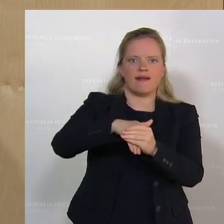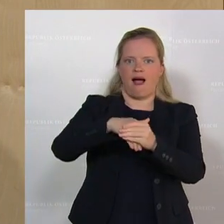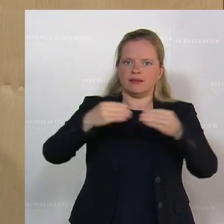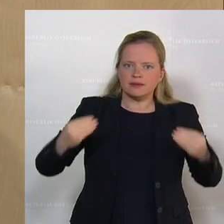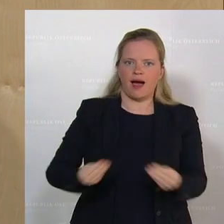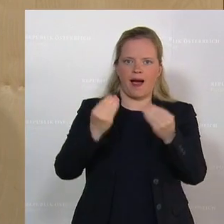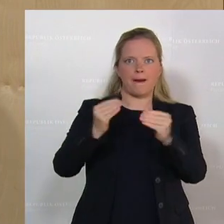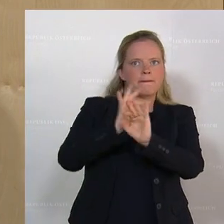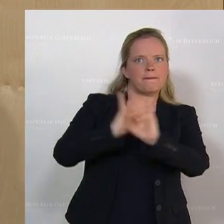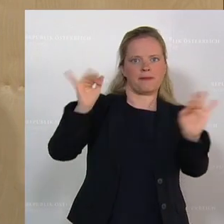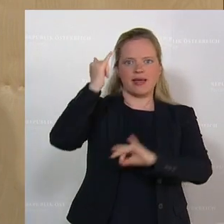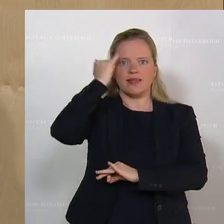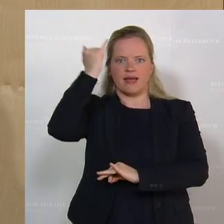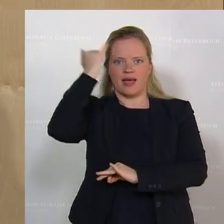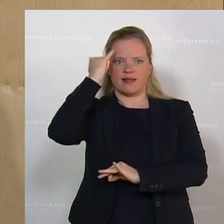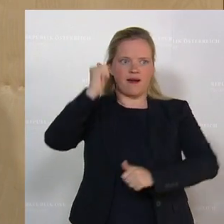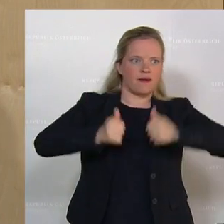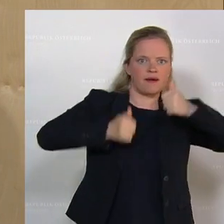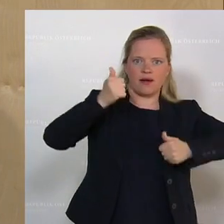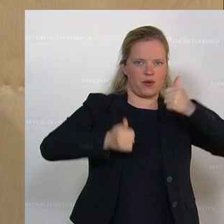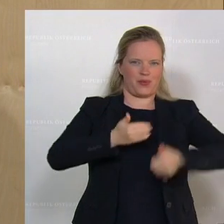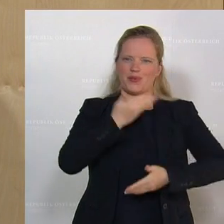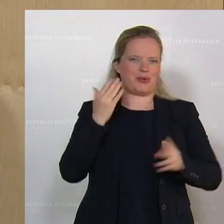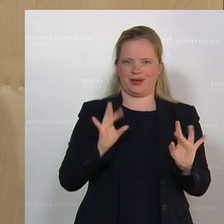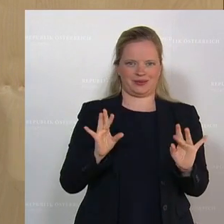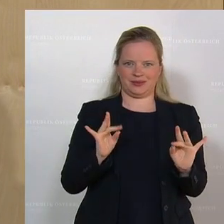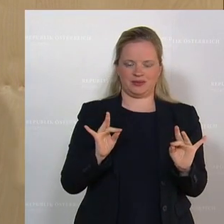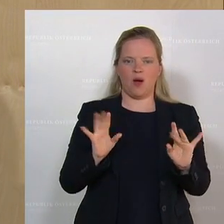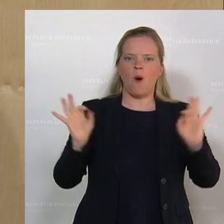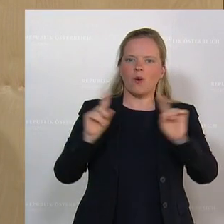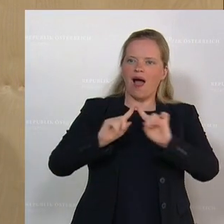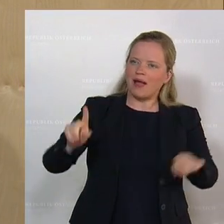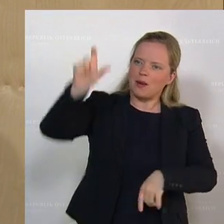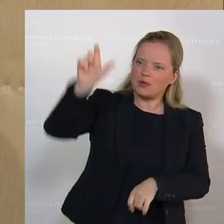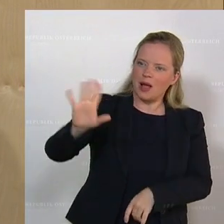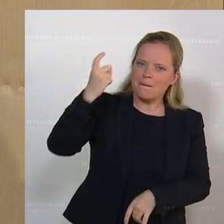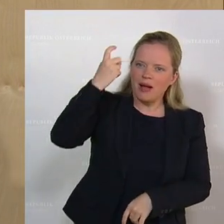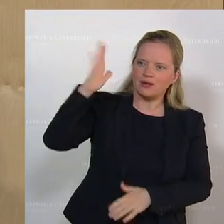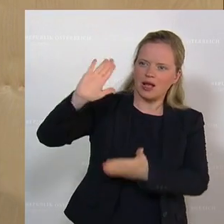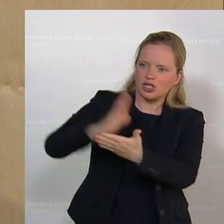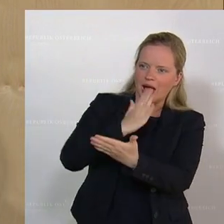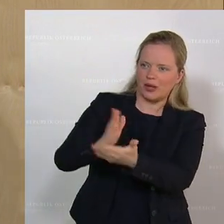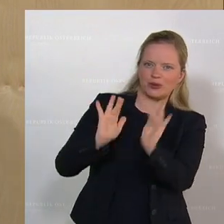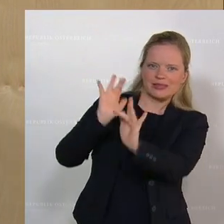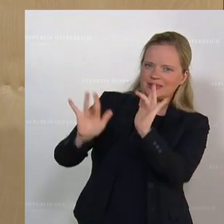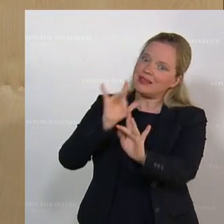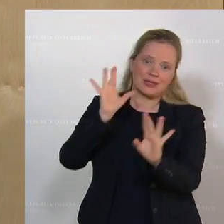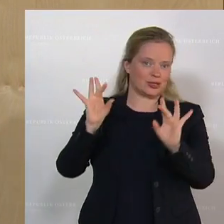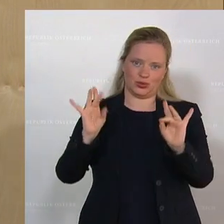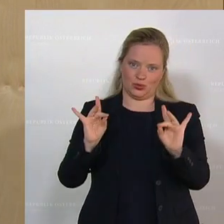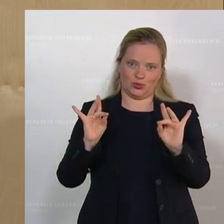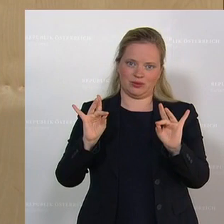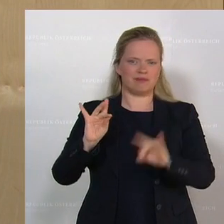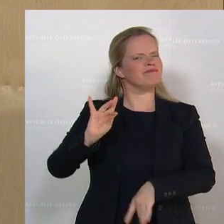geht nicht einmal mehr darum, die Entscheidungen anderer zu kritisieren, sondern es geht absolut